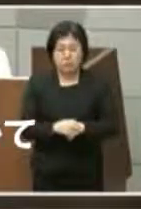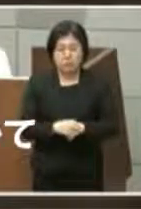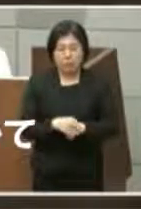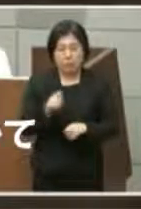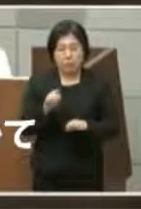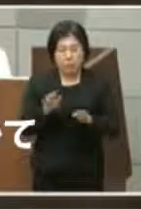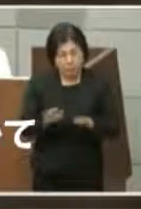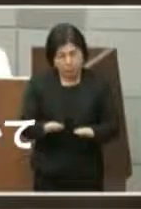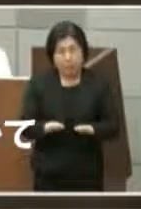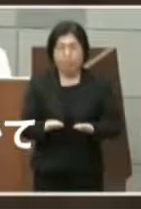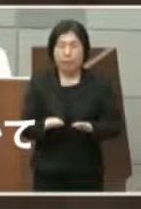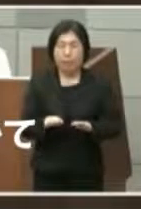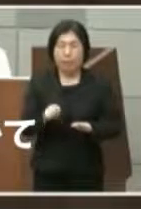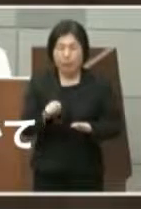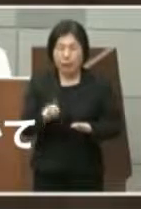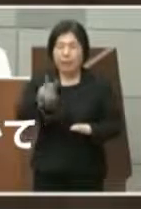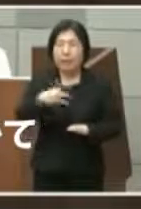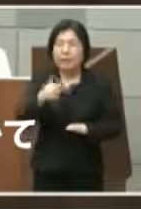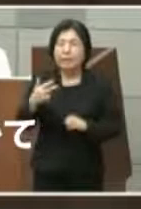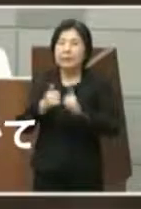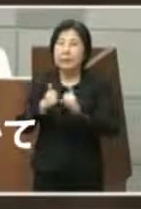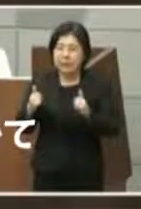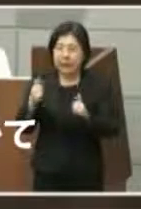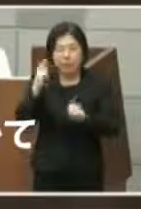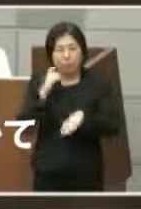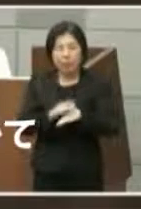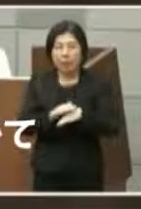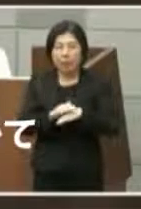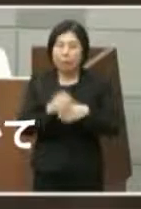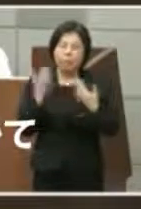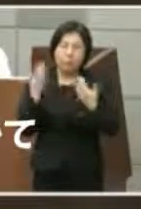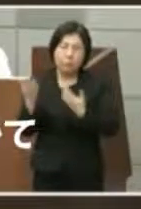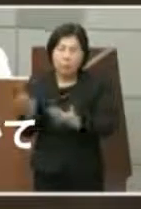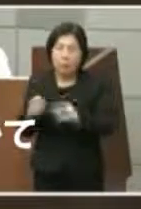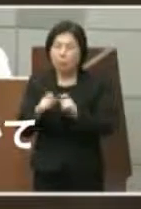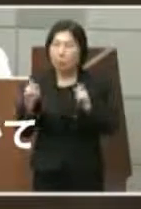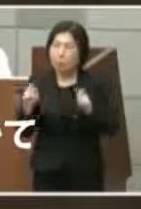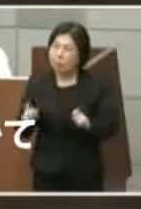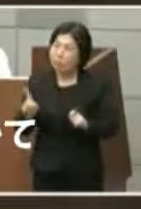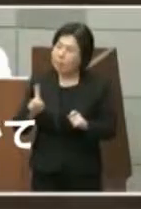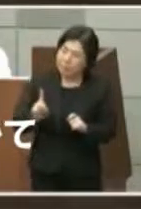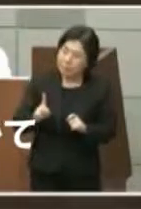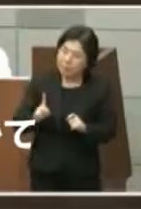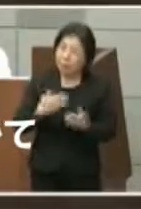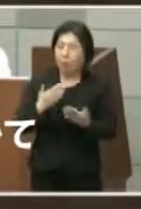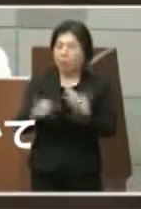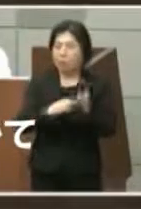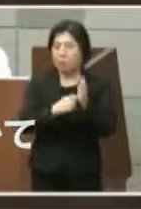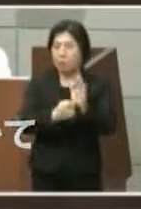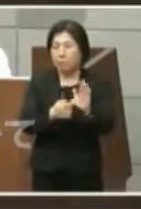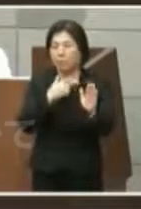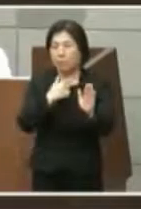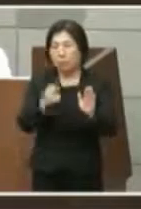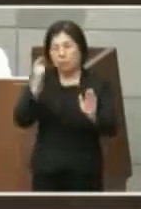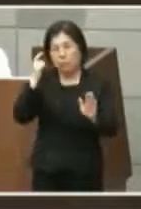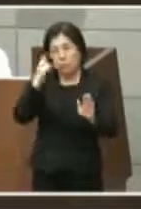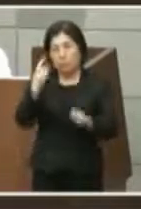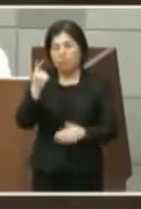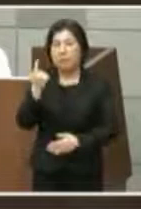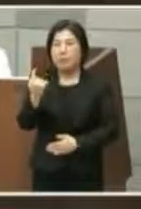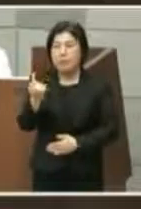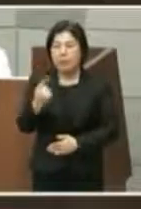るので、この際、理事者の見解を問い、問題点を明らかにしたいと思います。まず1点目